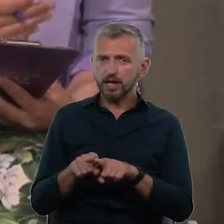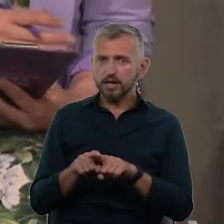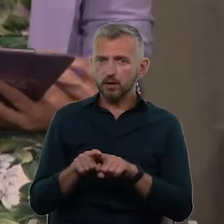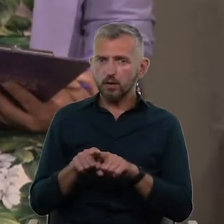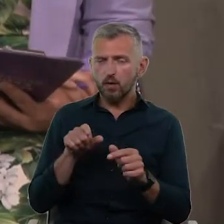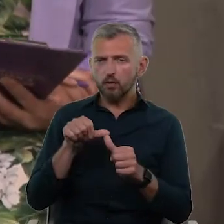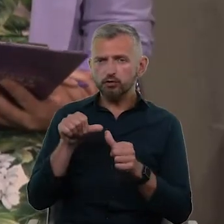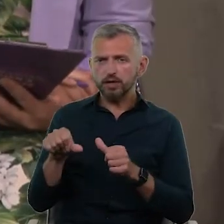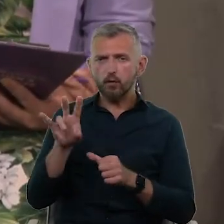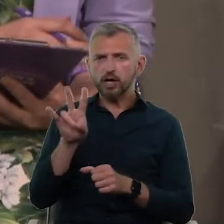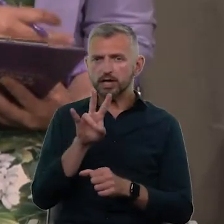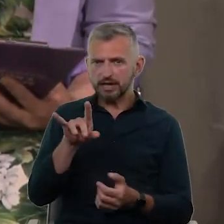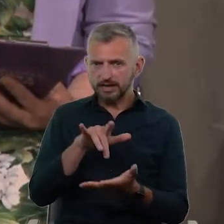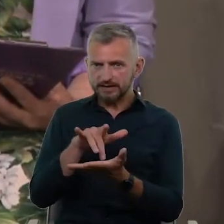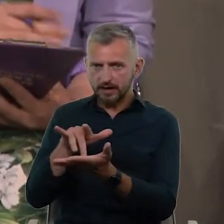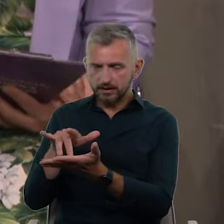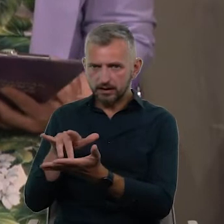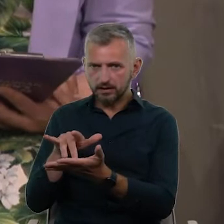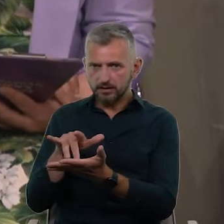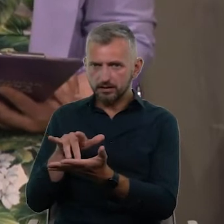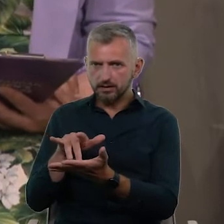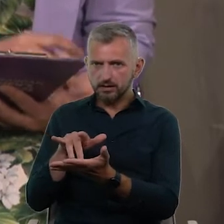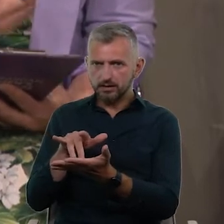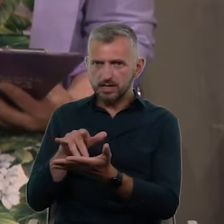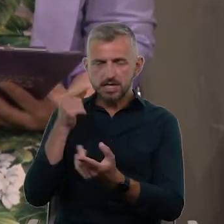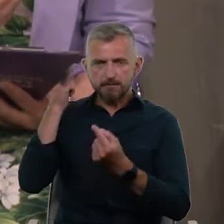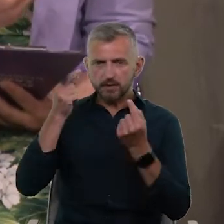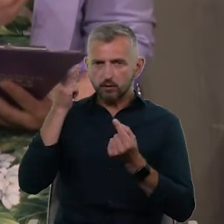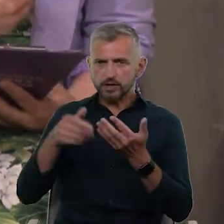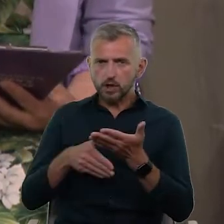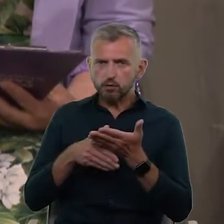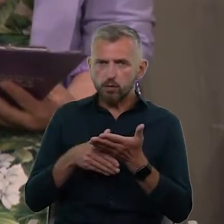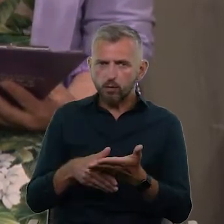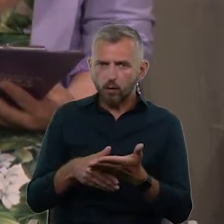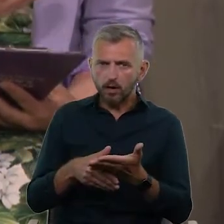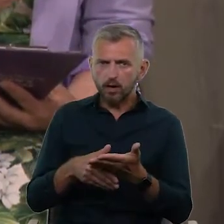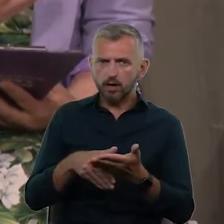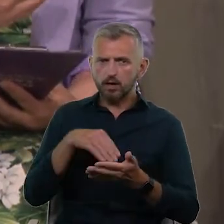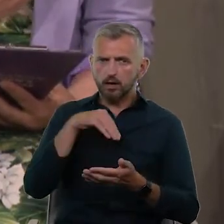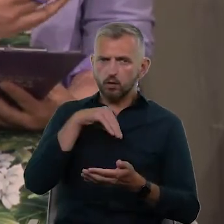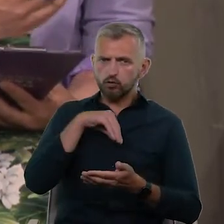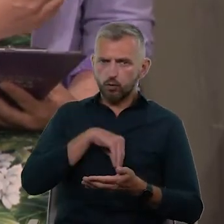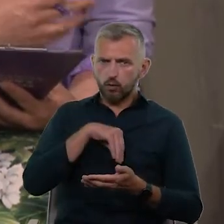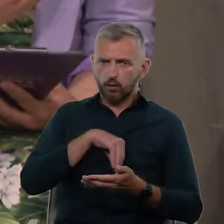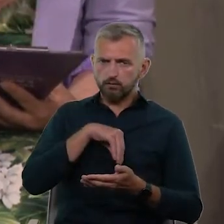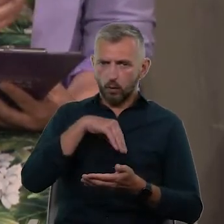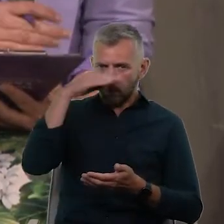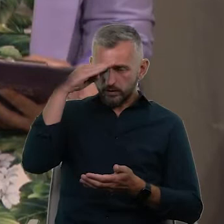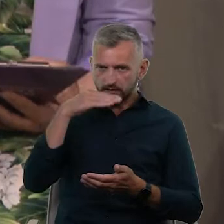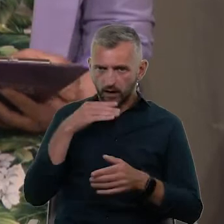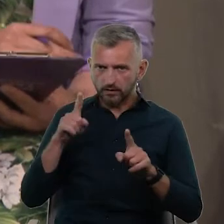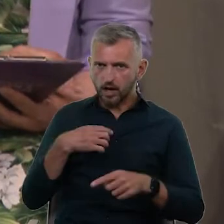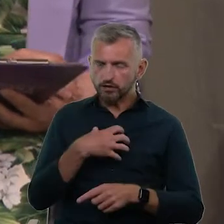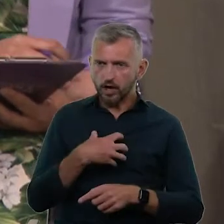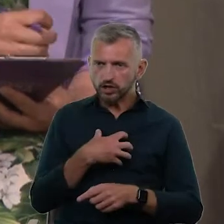особливо релігійних центрах, да, психологічна допомога, духовного отця, вона теж важлива.